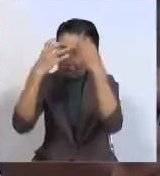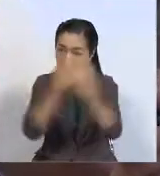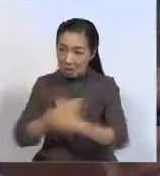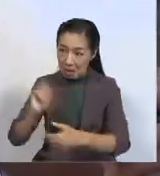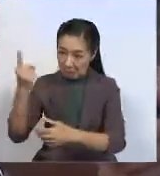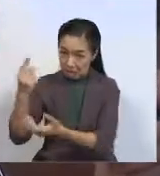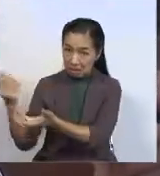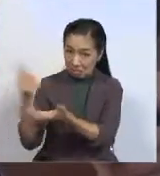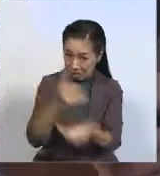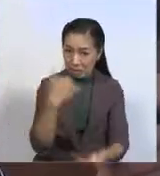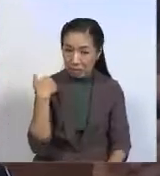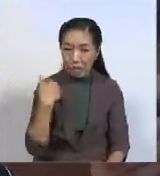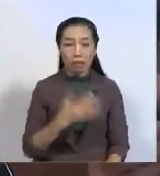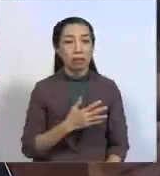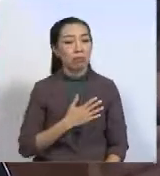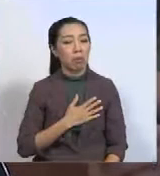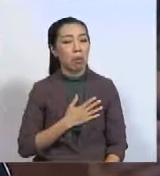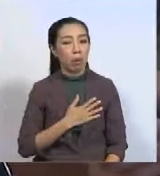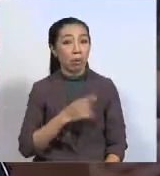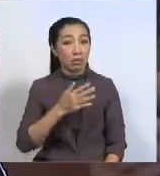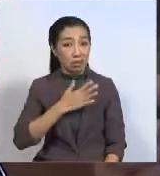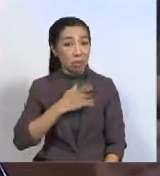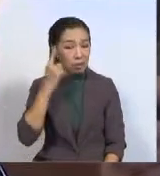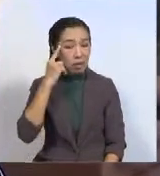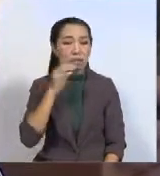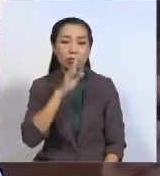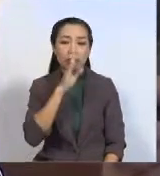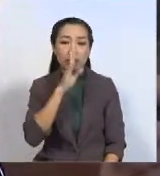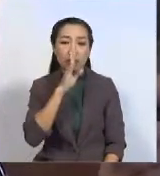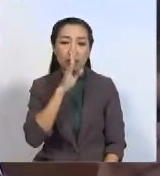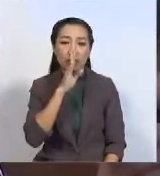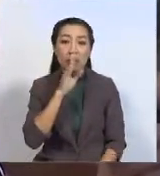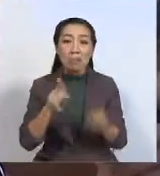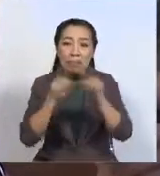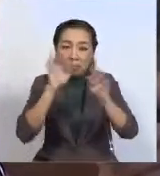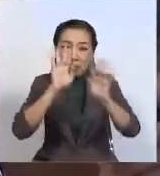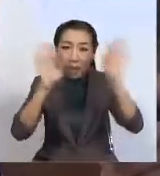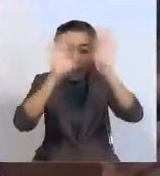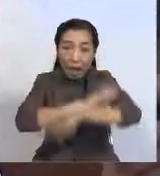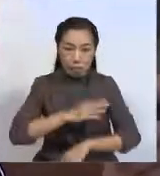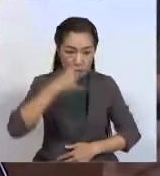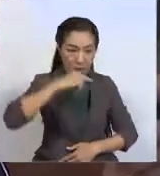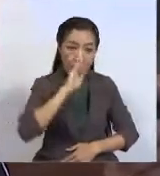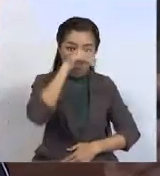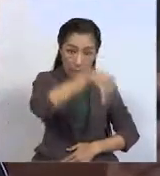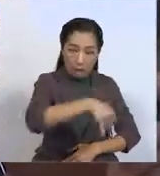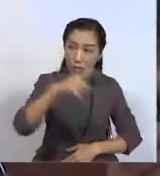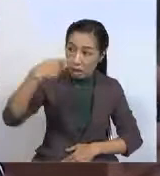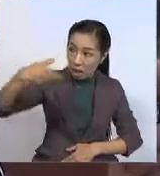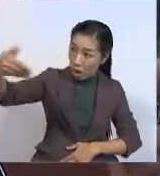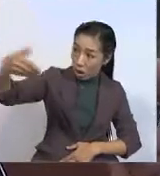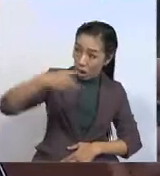อันนี้ถ้าถามใจผมนะครับถ้ามีคนขอช้างไทยไปอยู่ที่ต่างประเทศขอไป